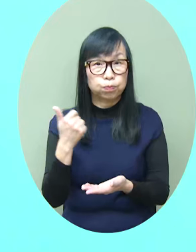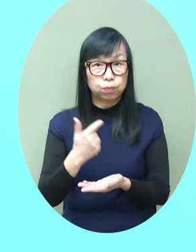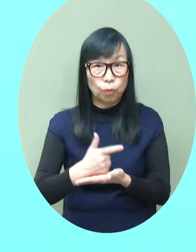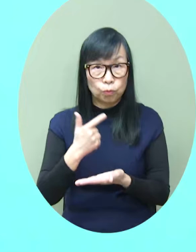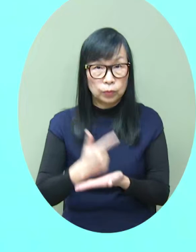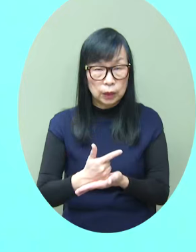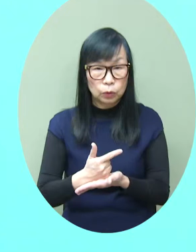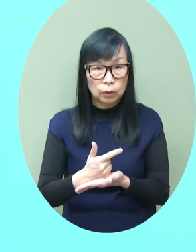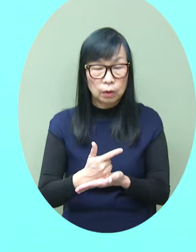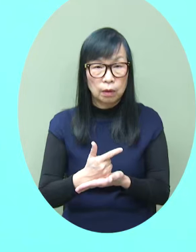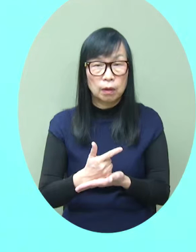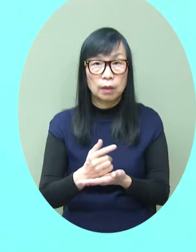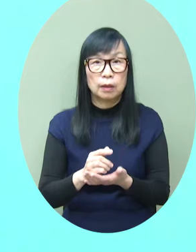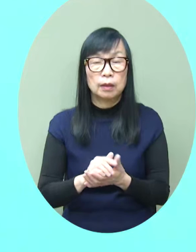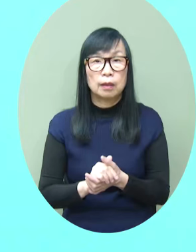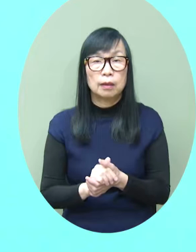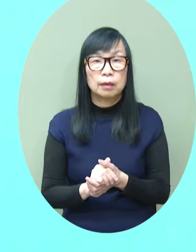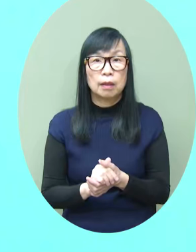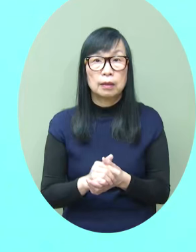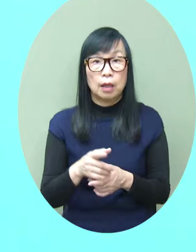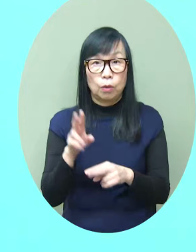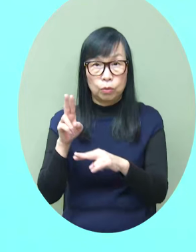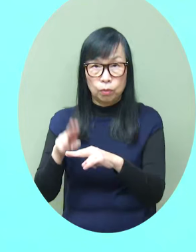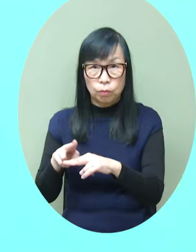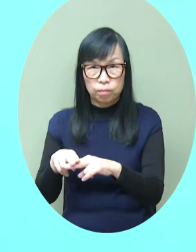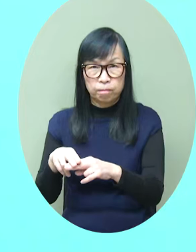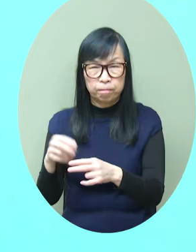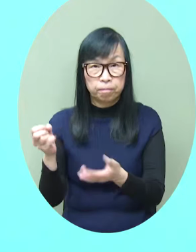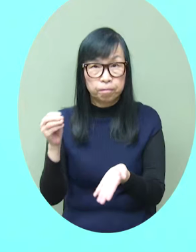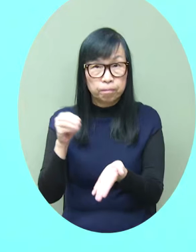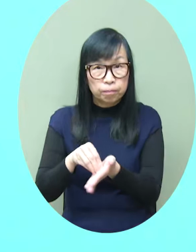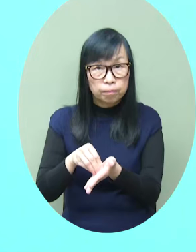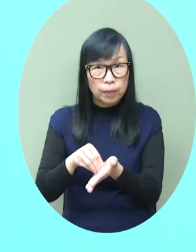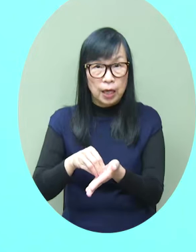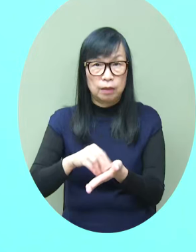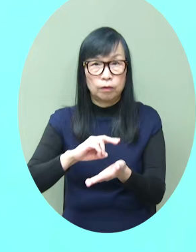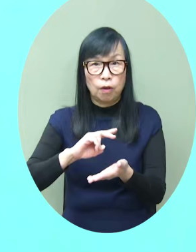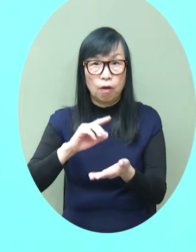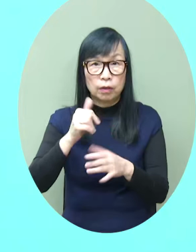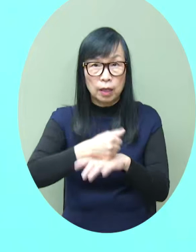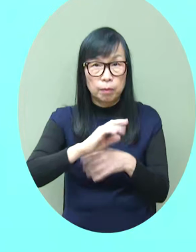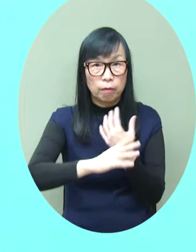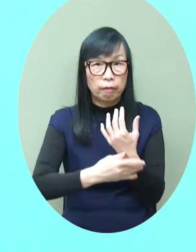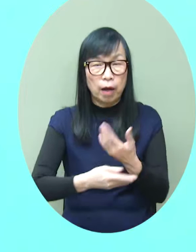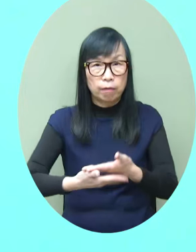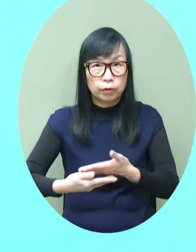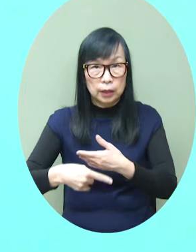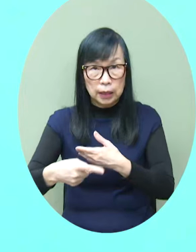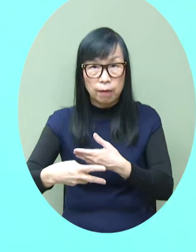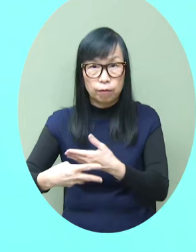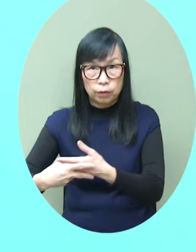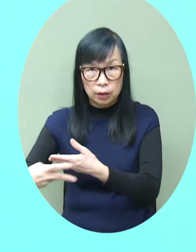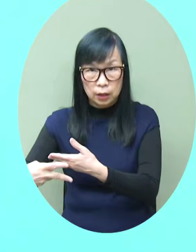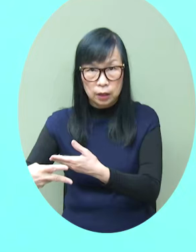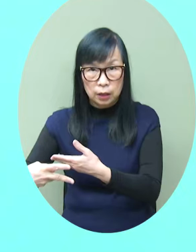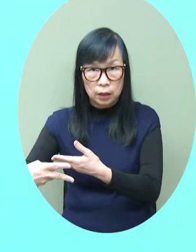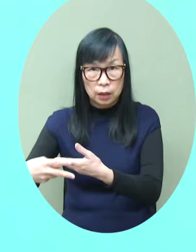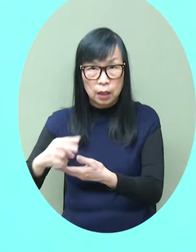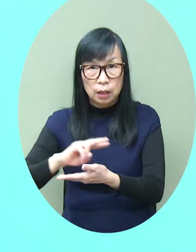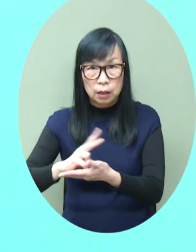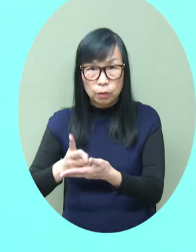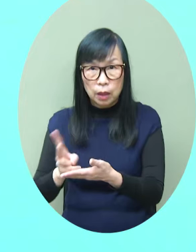是在由中央作出一個決定，修訂了基本法附件一和附件二之後